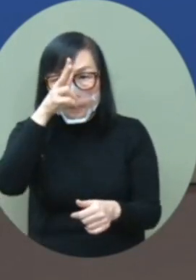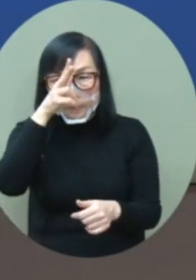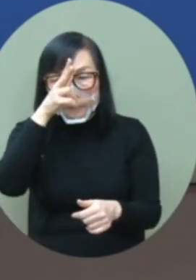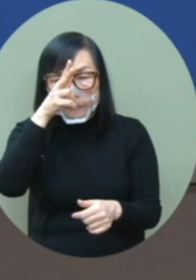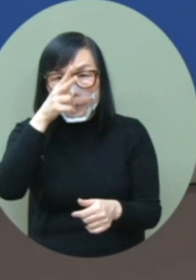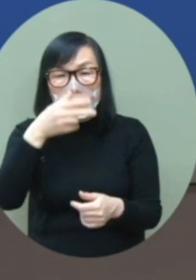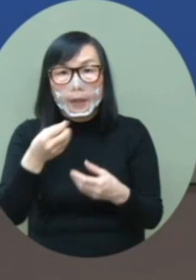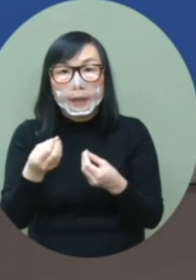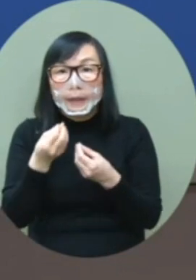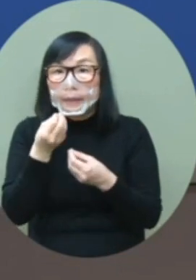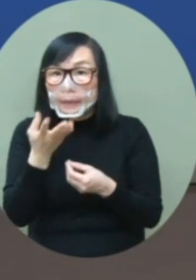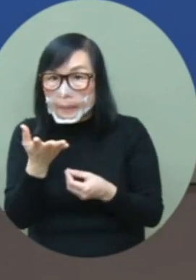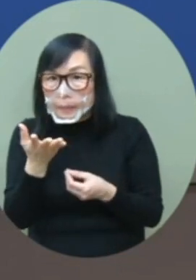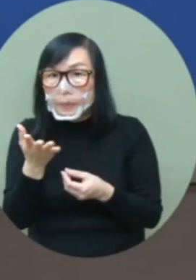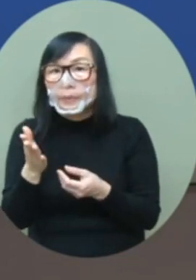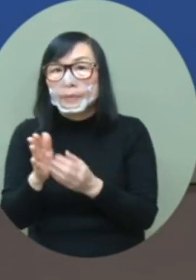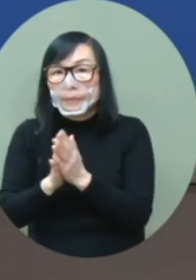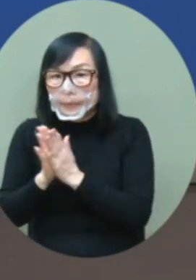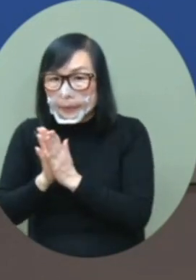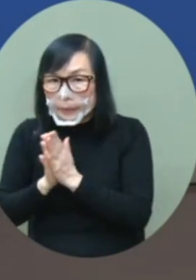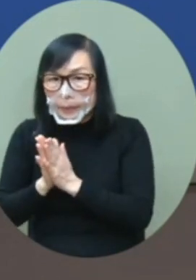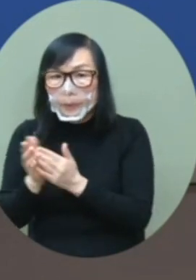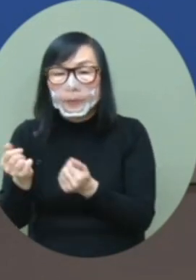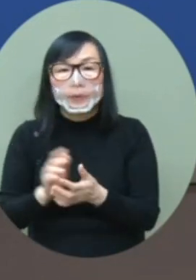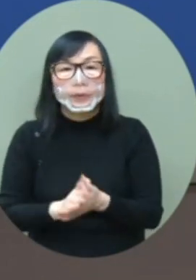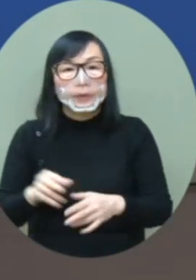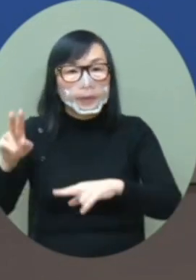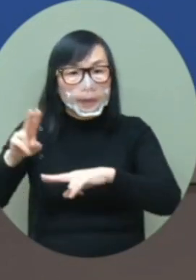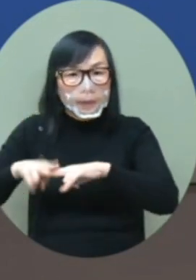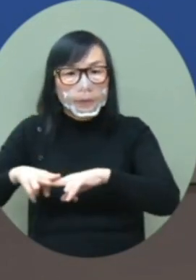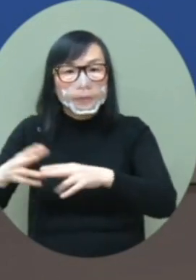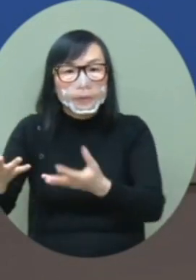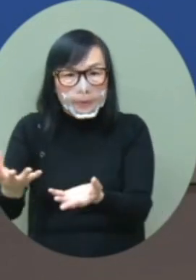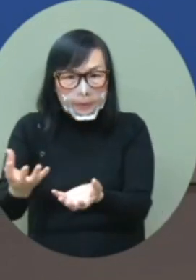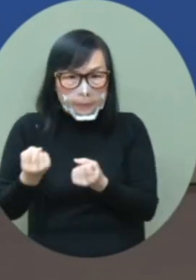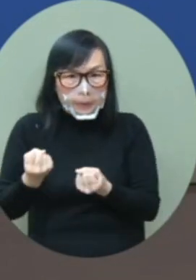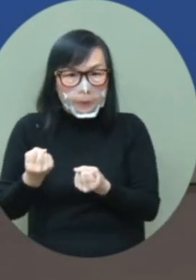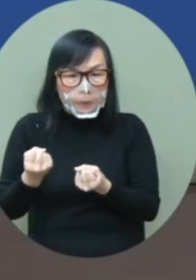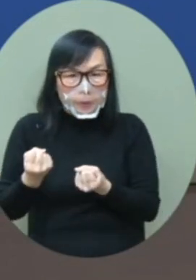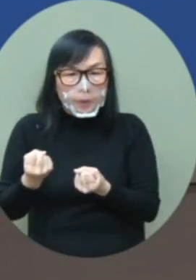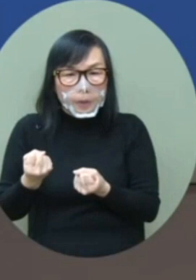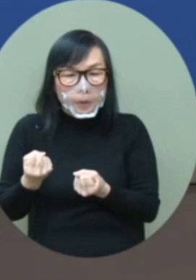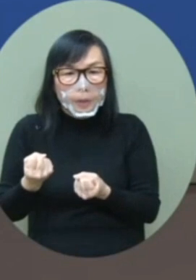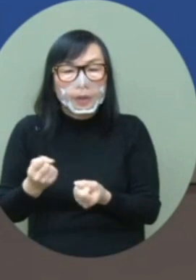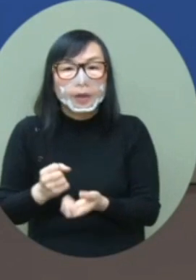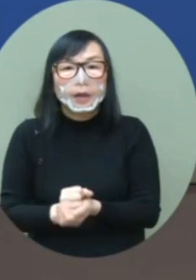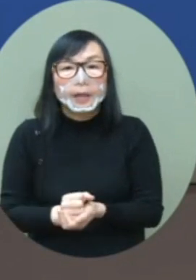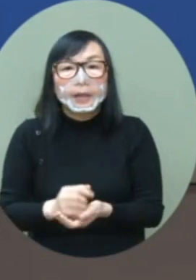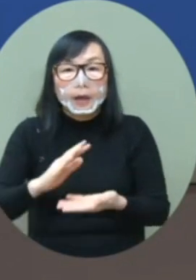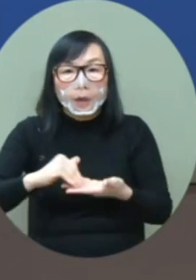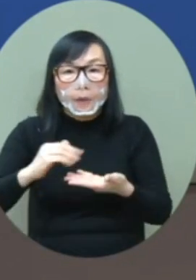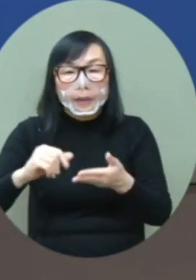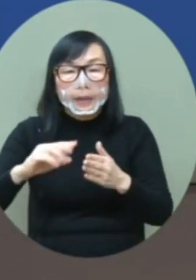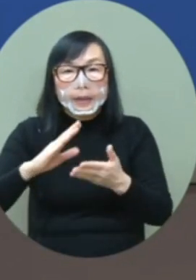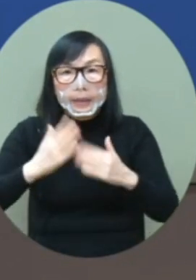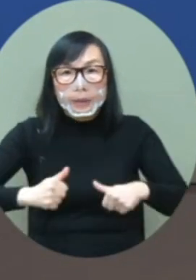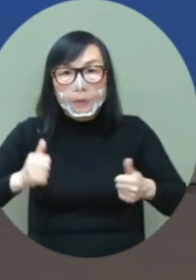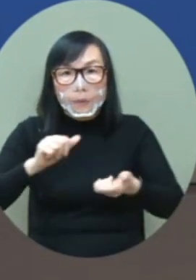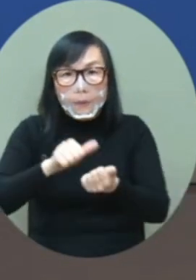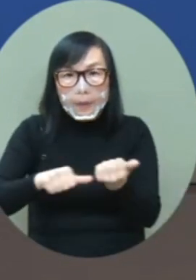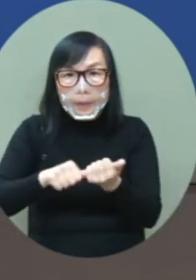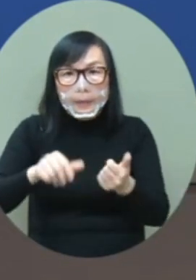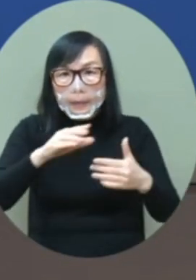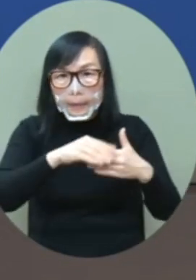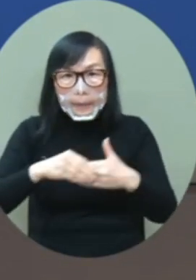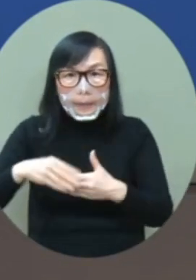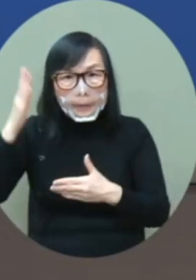府提出嘅請求啊，中央亦都係接納咗呢個請求咧，就由衛健委牽頭同我哋去